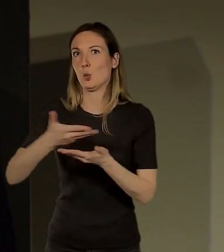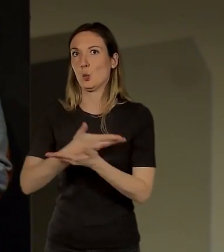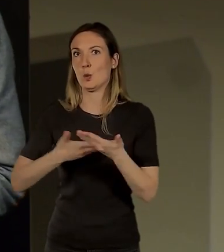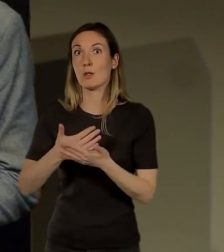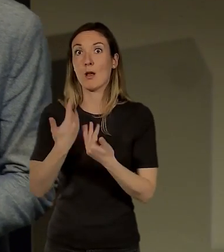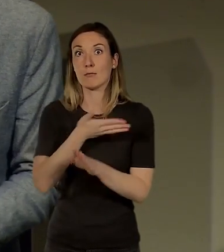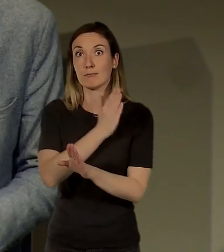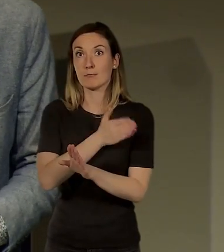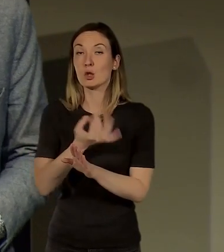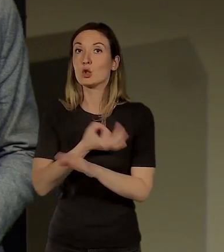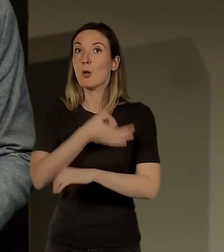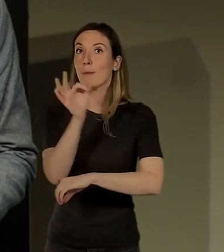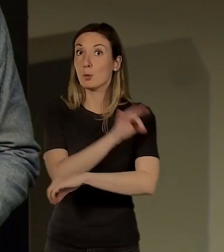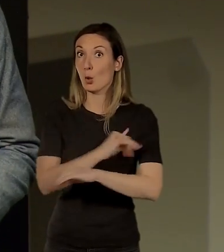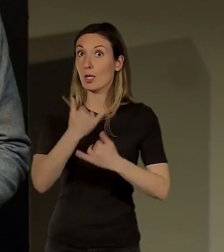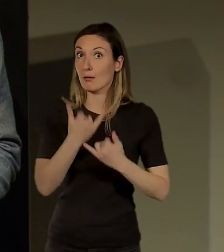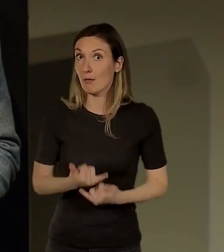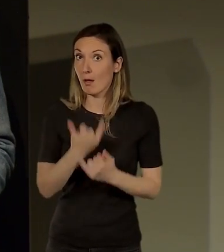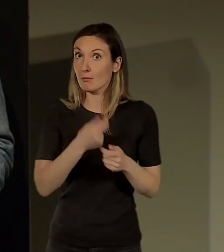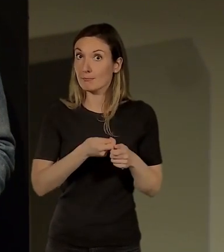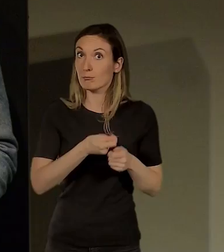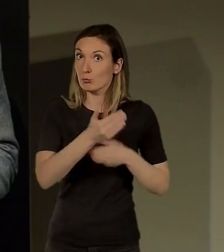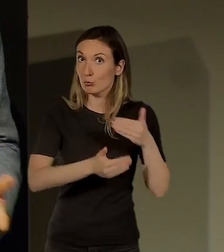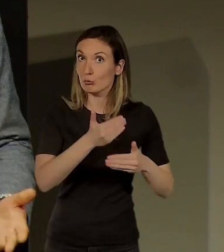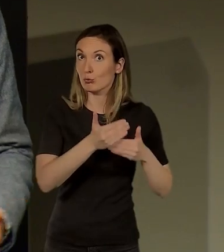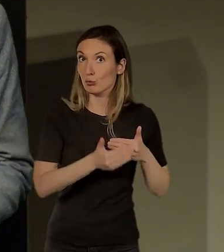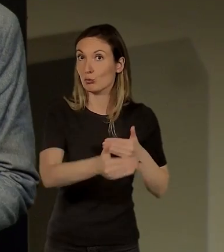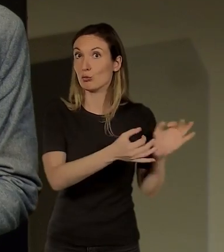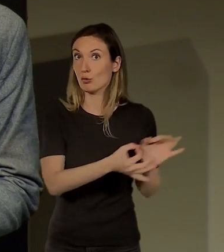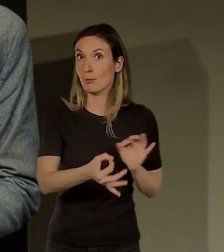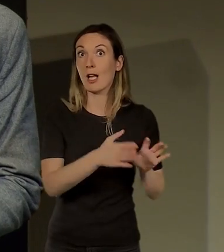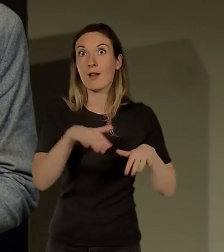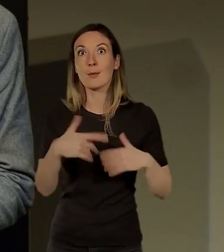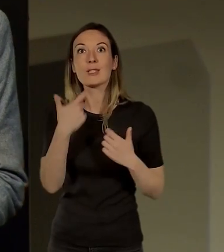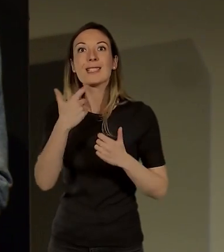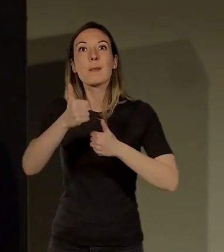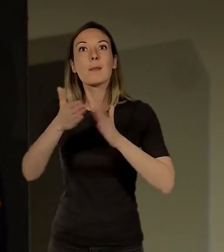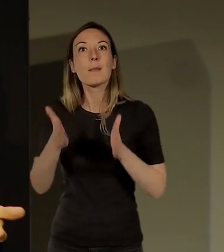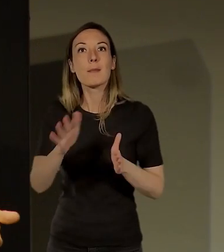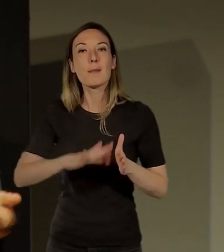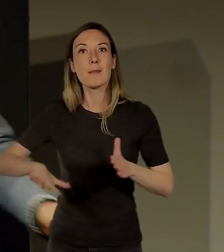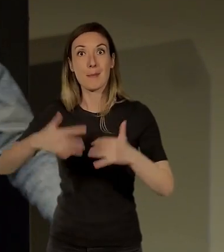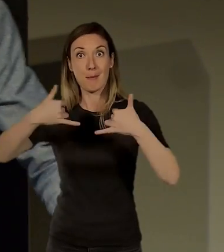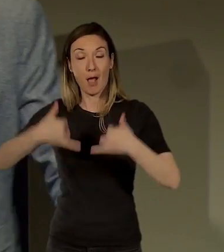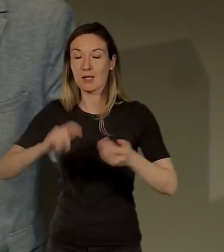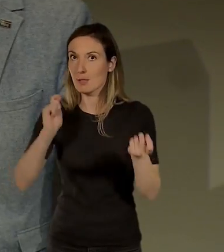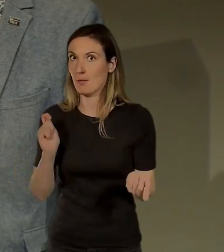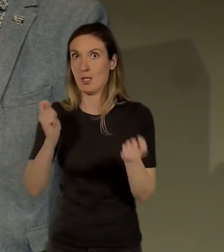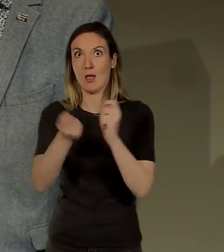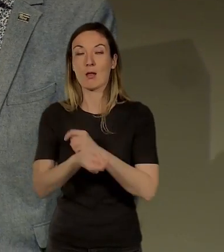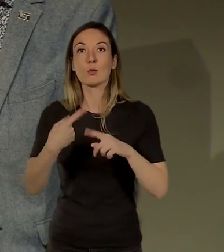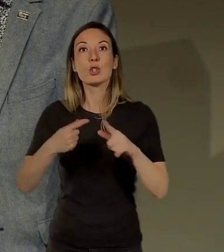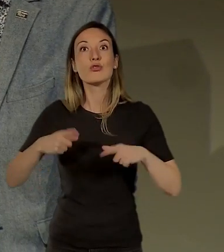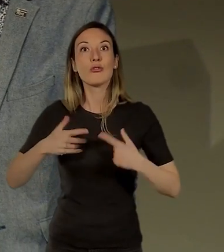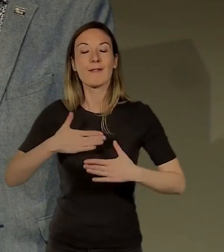které se připravují a projekty, které mají ambici změnit tvář města a změnit kvalitu života tak, jak